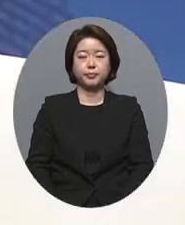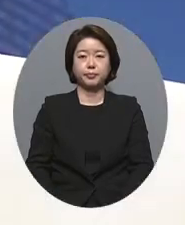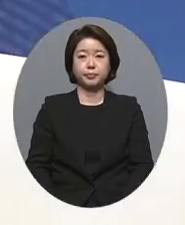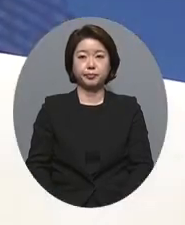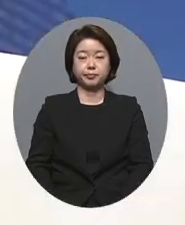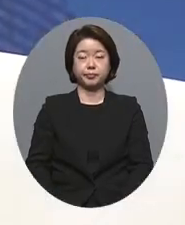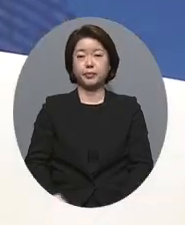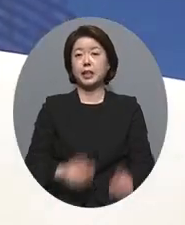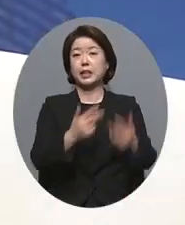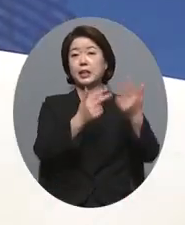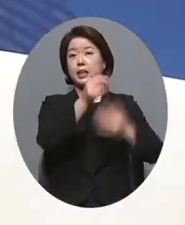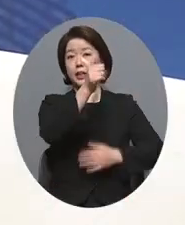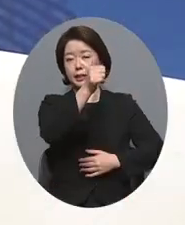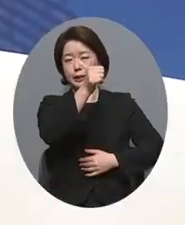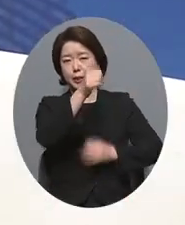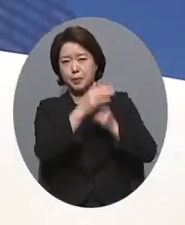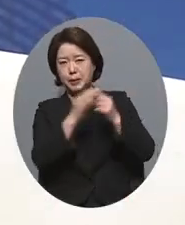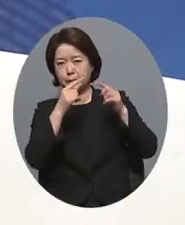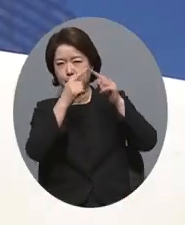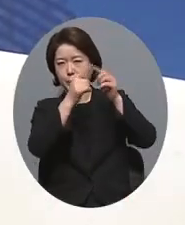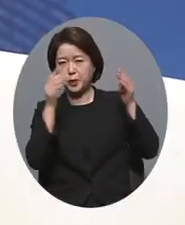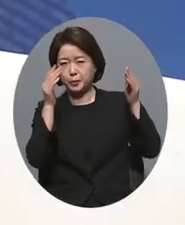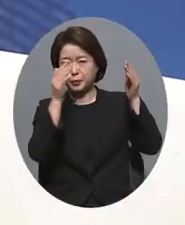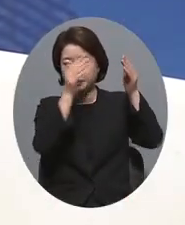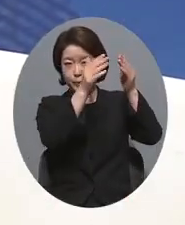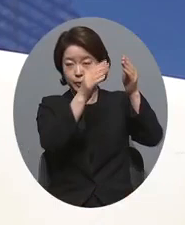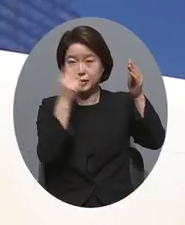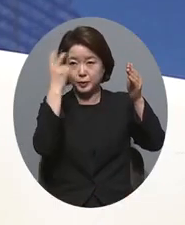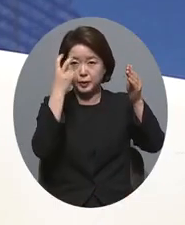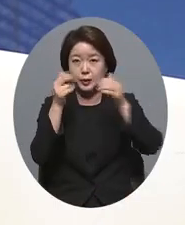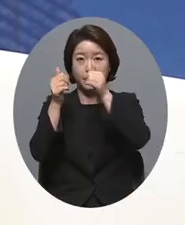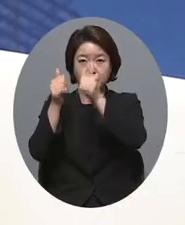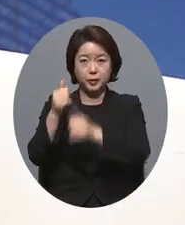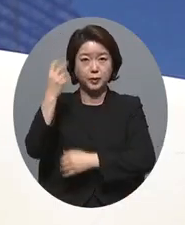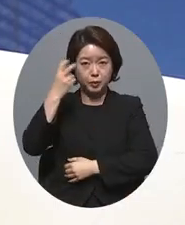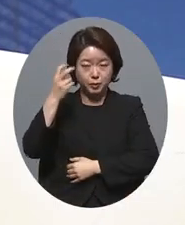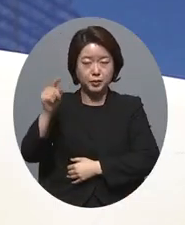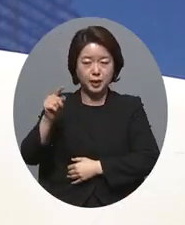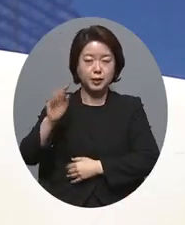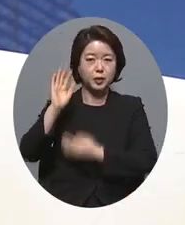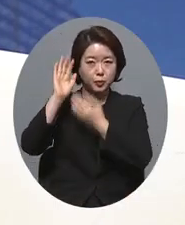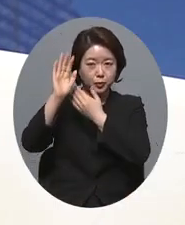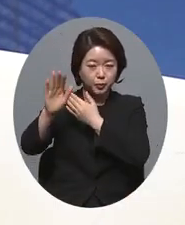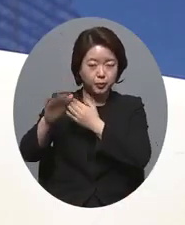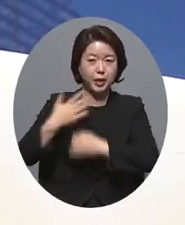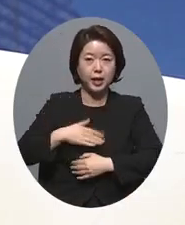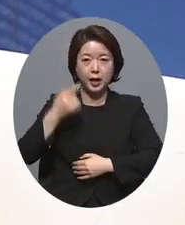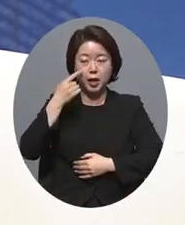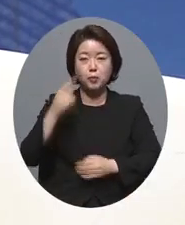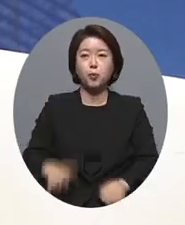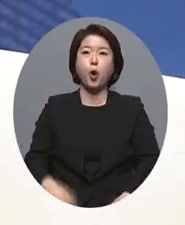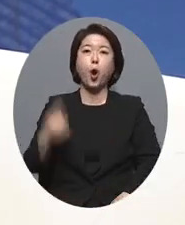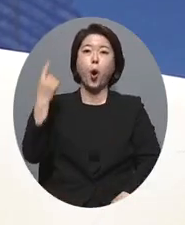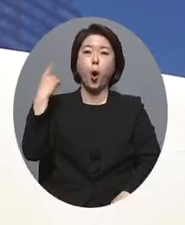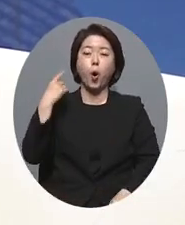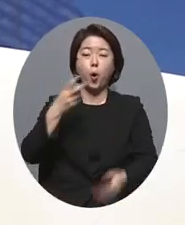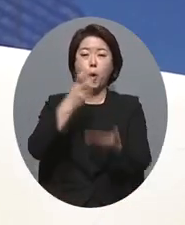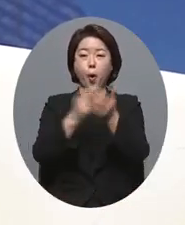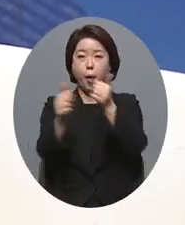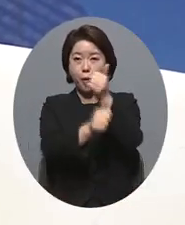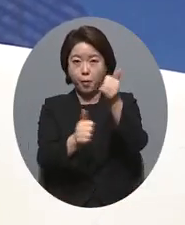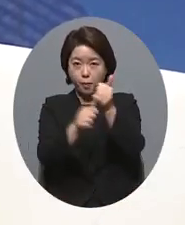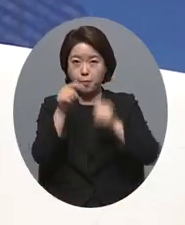네, 이 대표를 조여가고 있는 검찰 수사 상황은 잠시 후에 살펴보기로 하고요. 그 전에 어제 국회 법사위에 있었던 한동훈